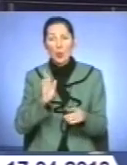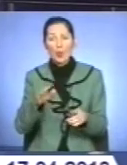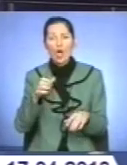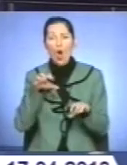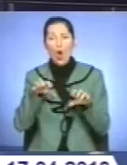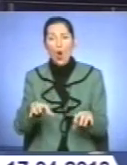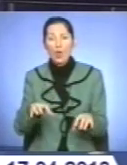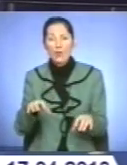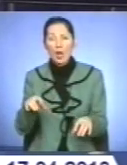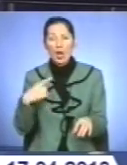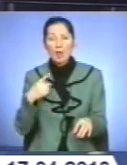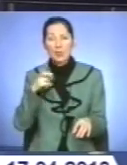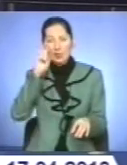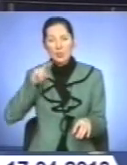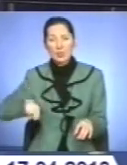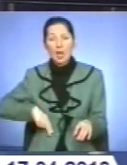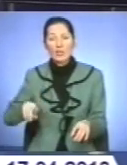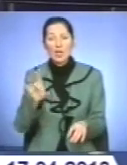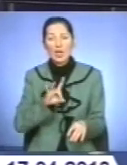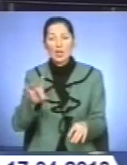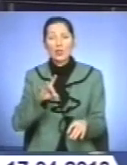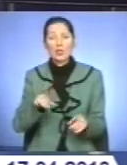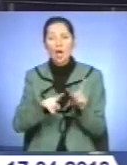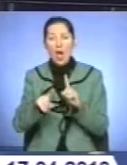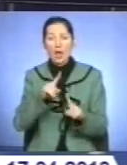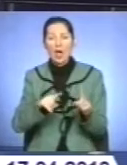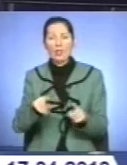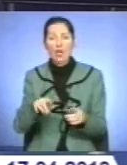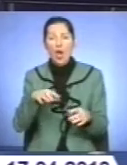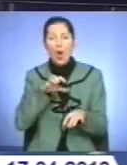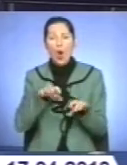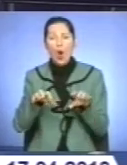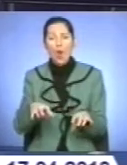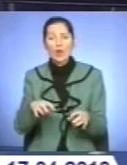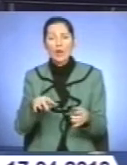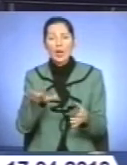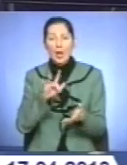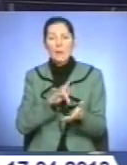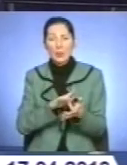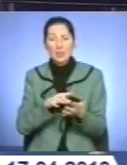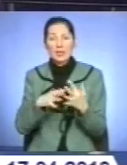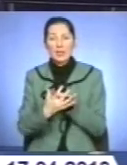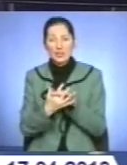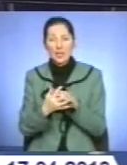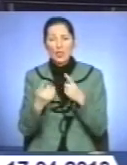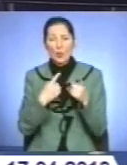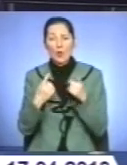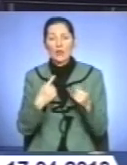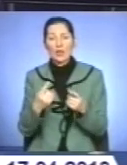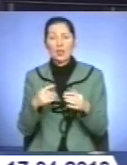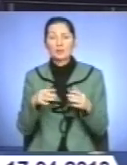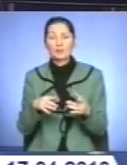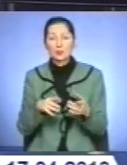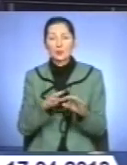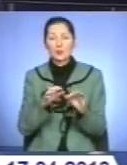районних рад, міські голови міст та селищ міського типу області, обговорили концепцію реформування місцевого самоврядування і